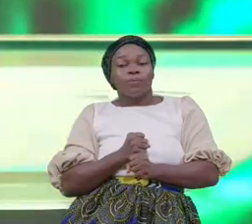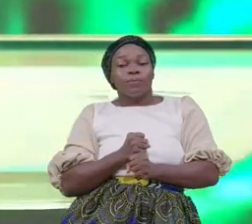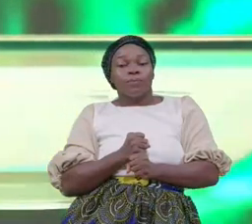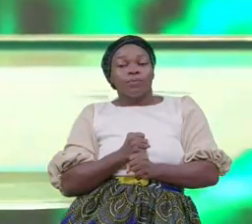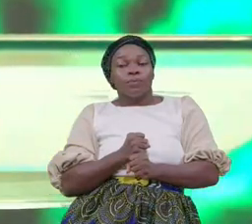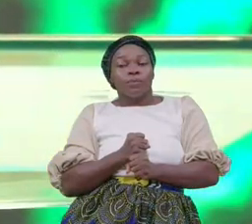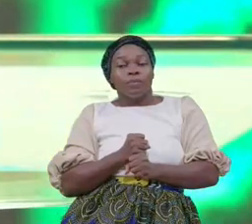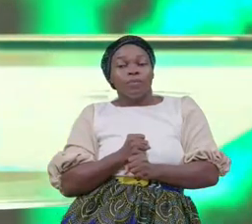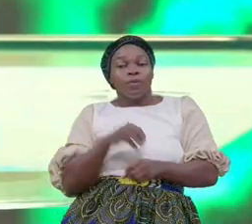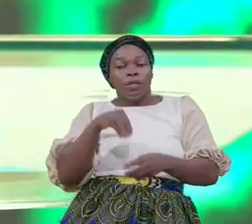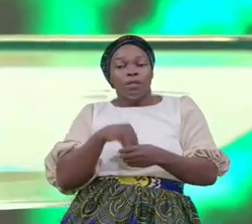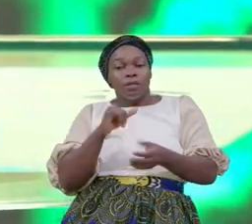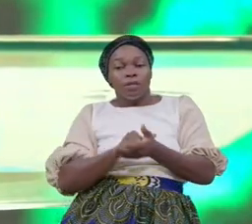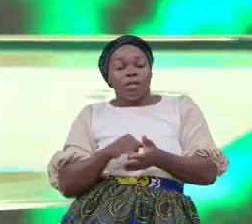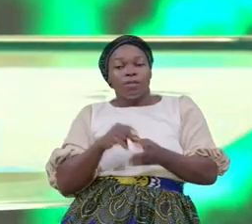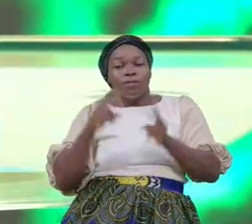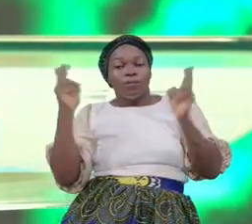La vie de victoire.